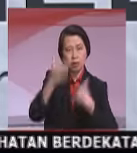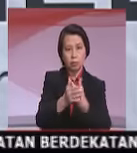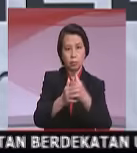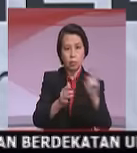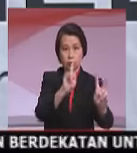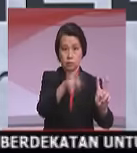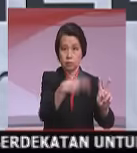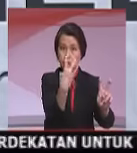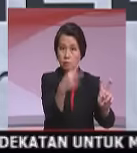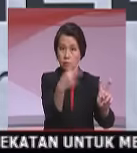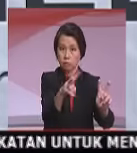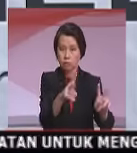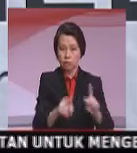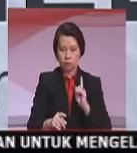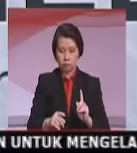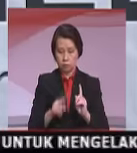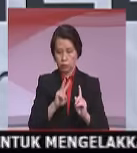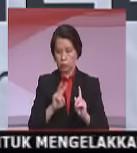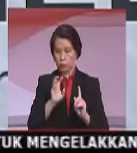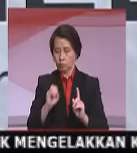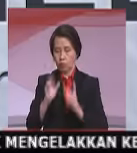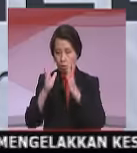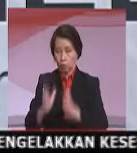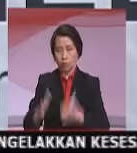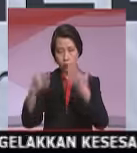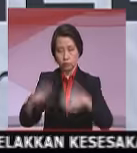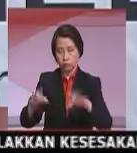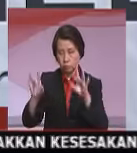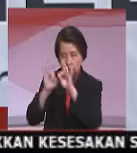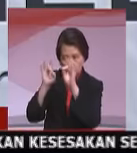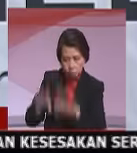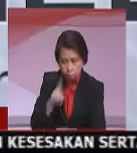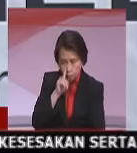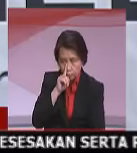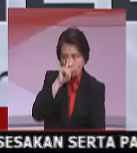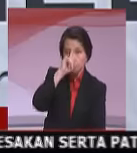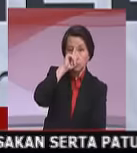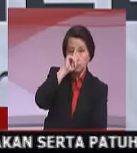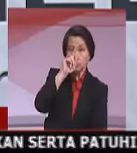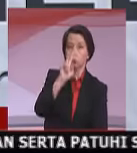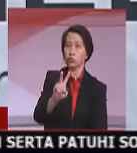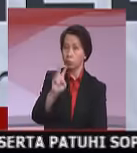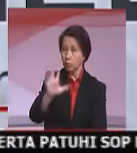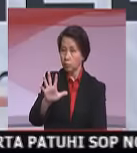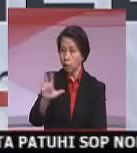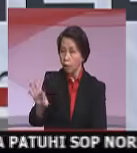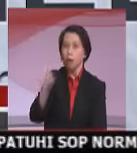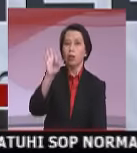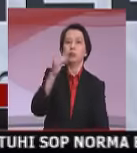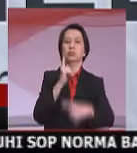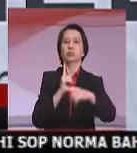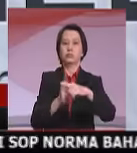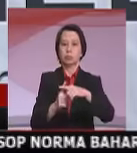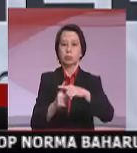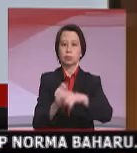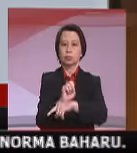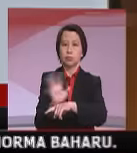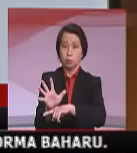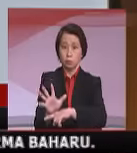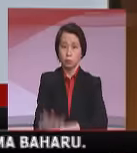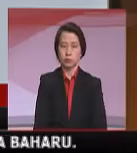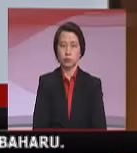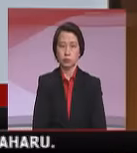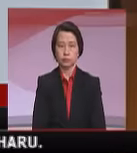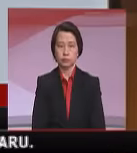Disember, sejumlah 120 individu telah disaring di mana 25 kes telah dikesan positif COVID-19.